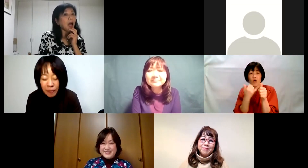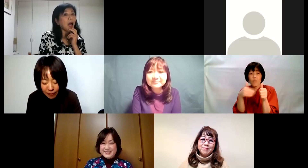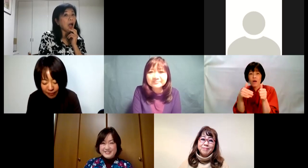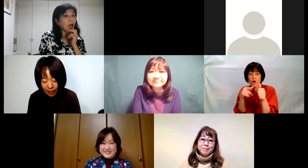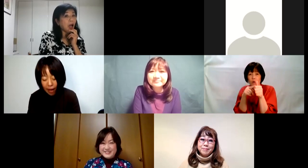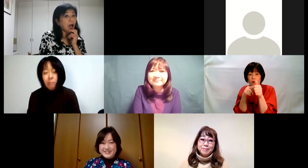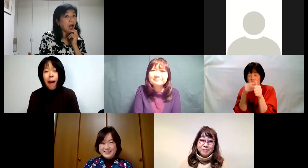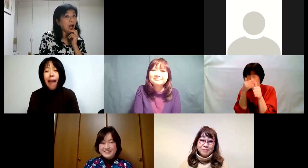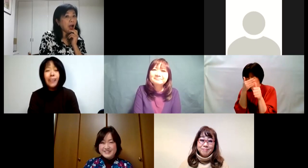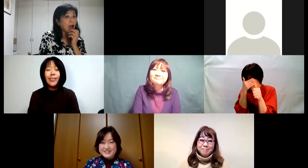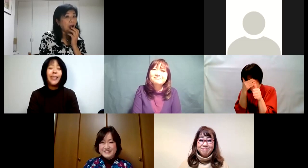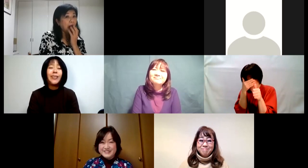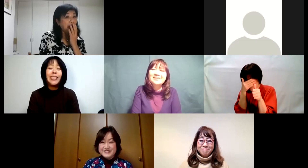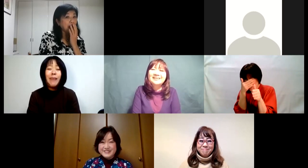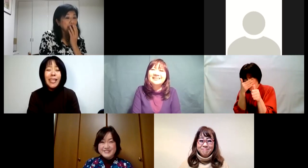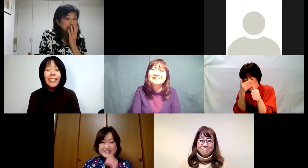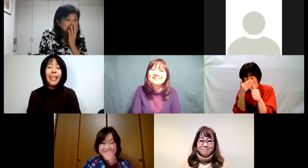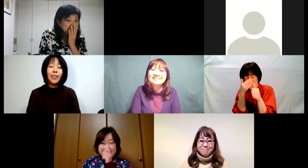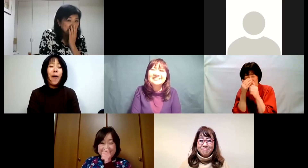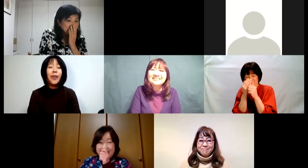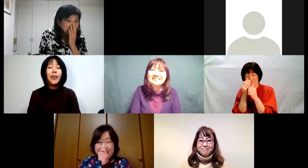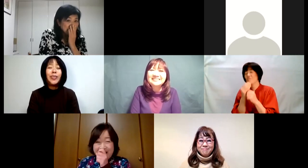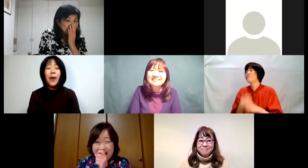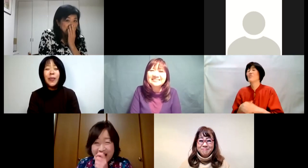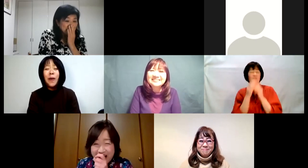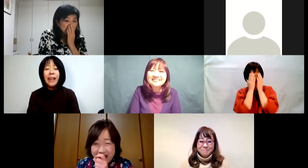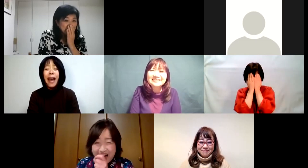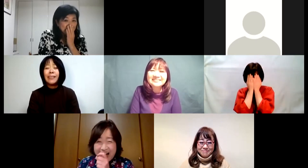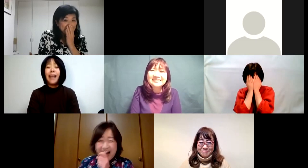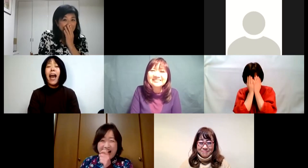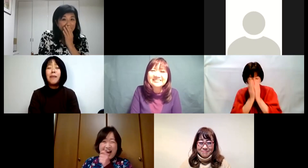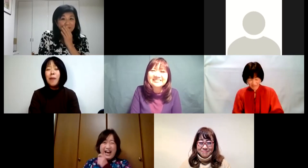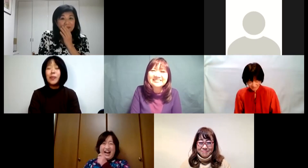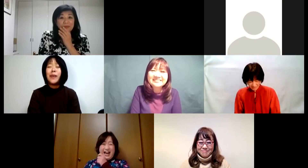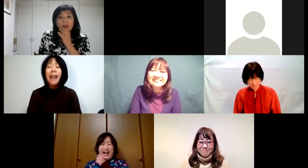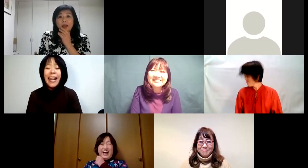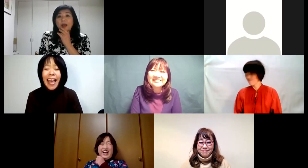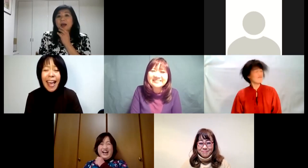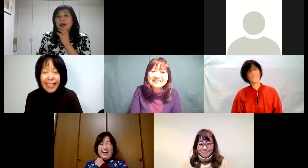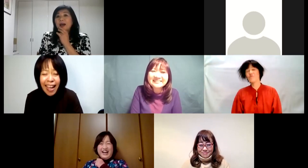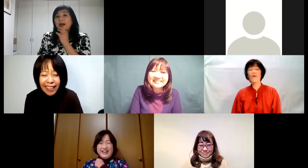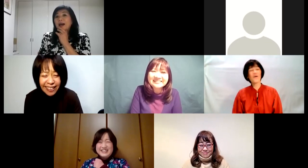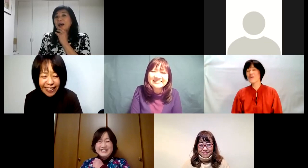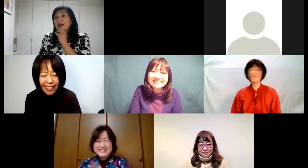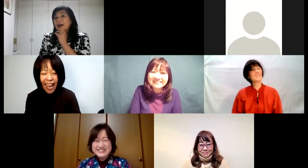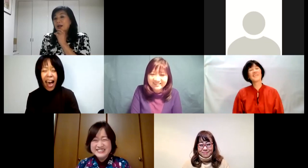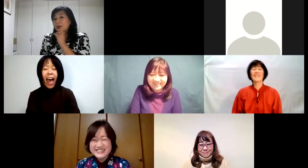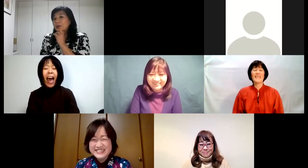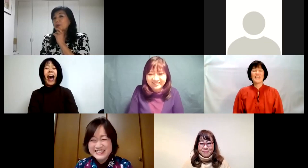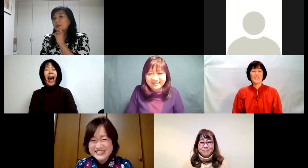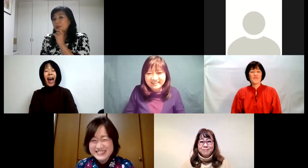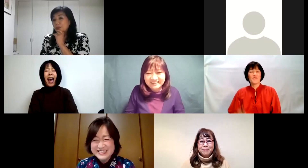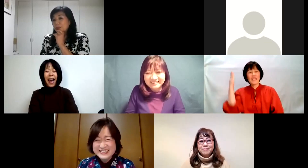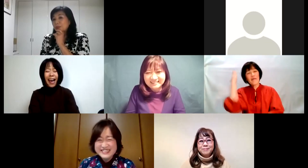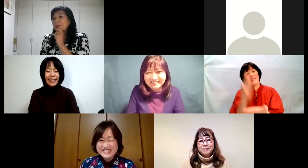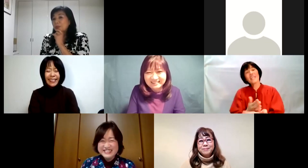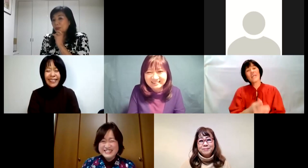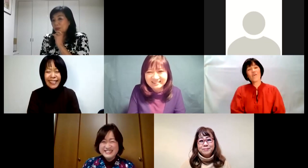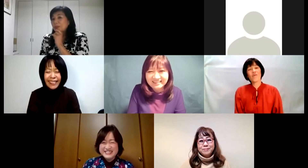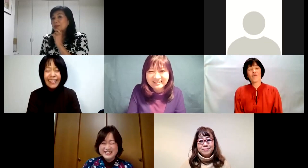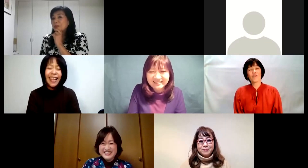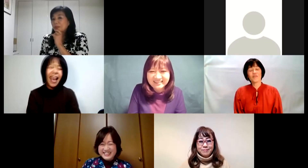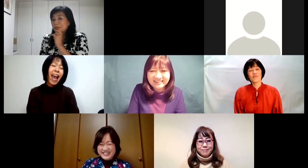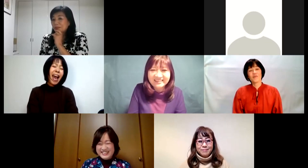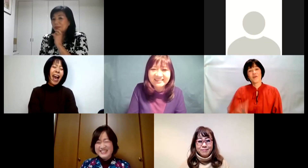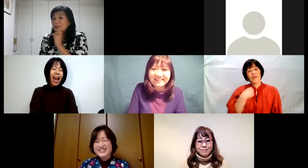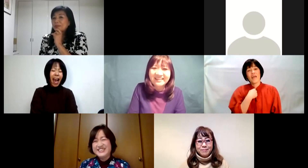よ。パンツに口紅ってどういう状況か皆目分かれへんで。もう やめて